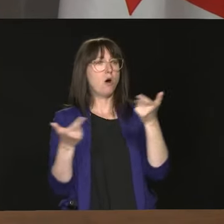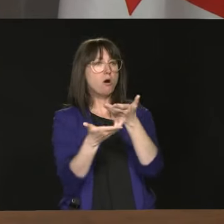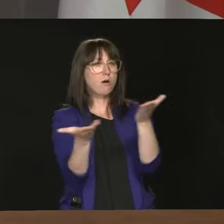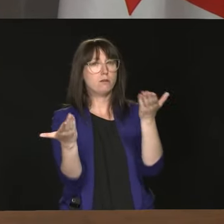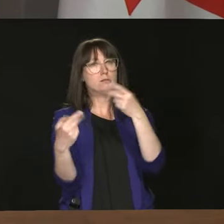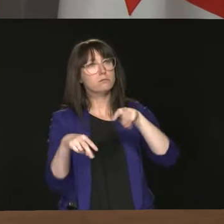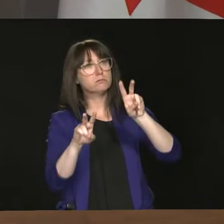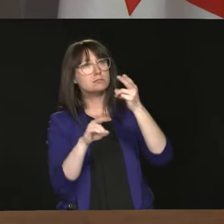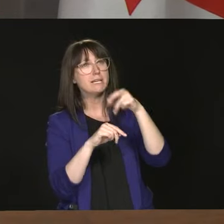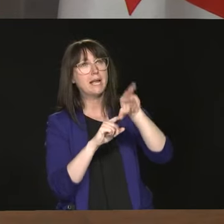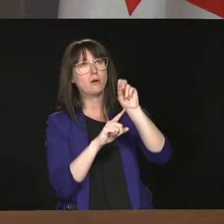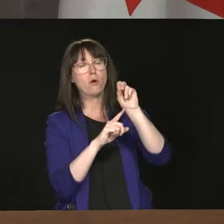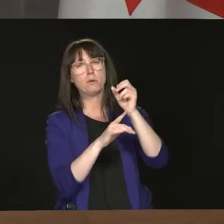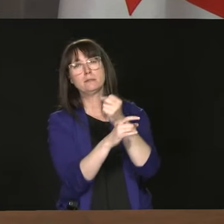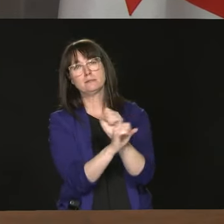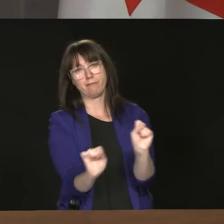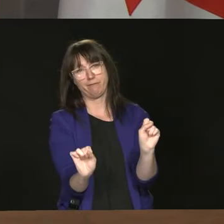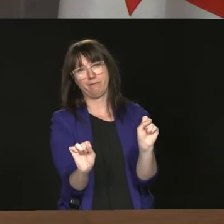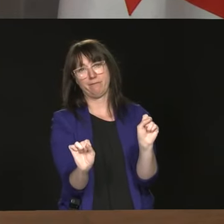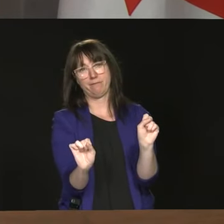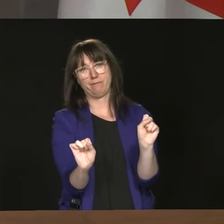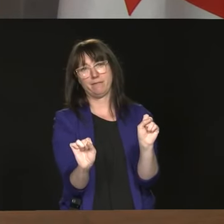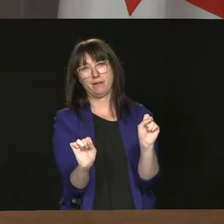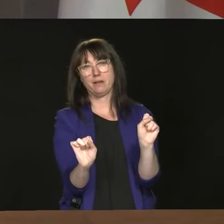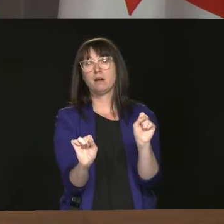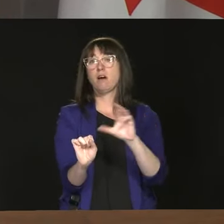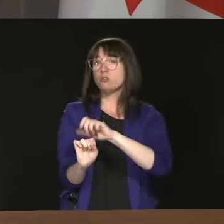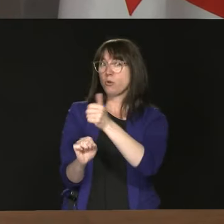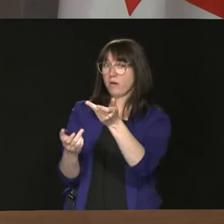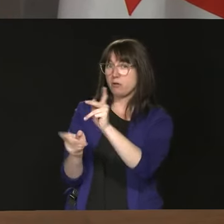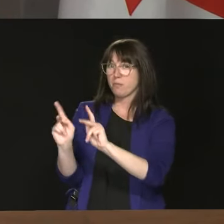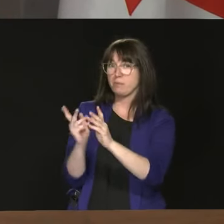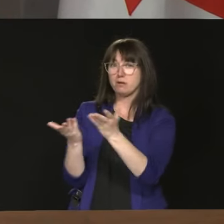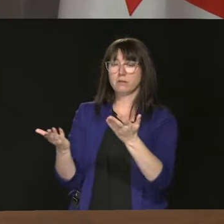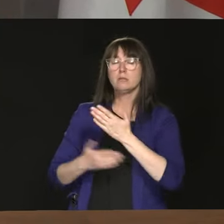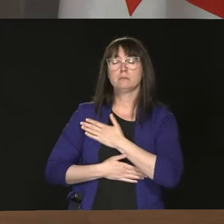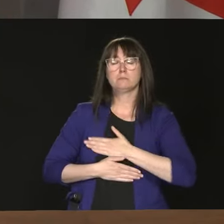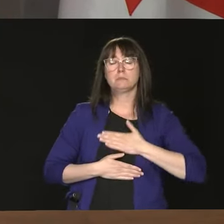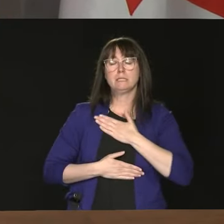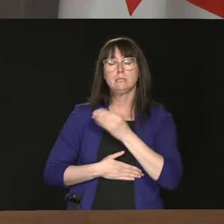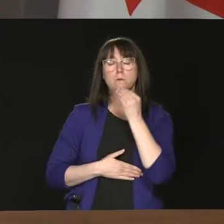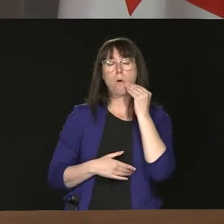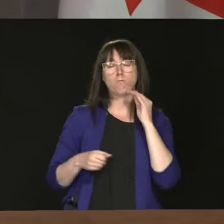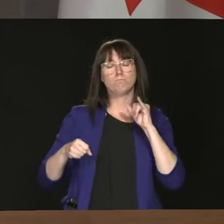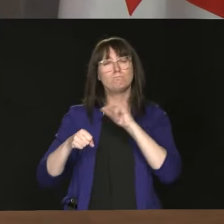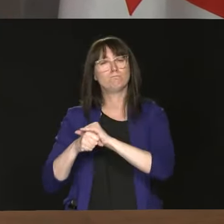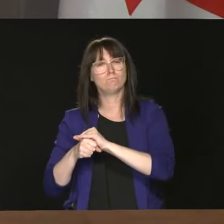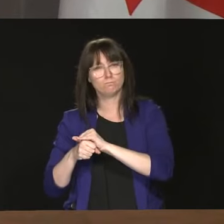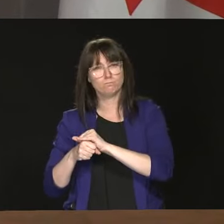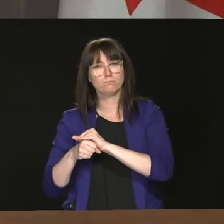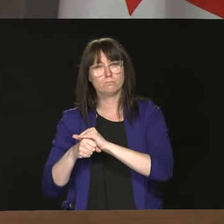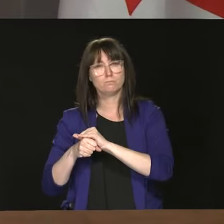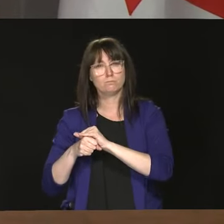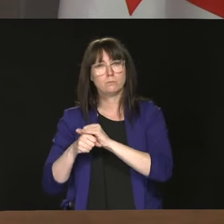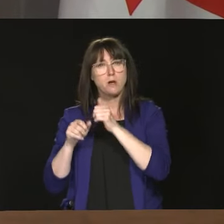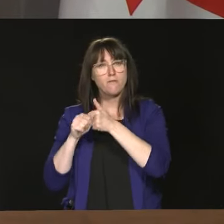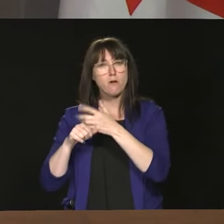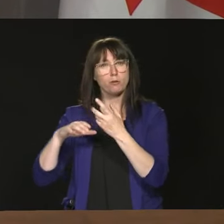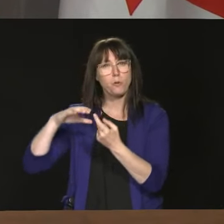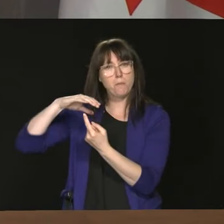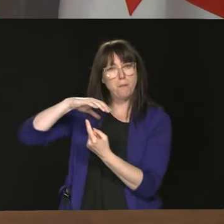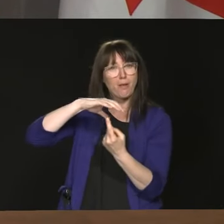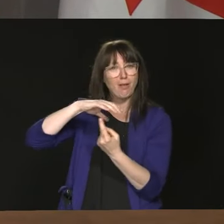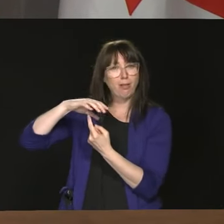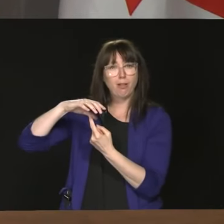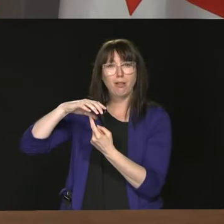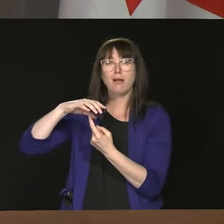je vous en prie, To everyone restez else, à la maison. please stay Et at tout en restant dans votre And bulle, staying within your serrez bubble, vos êtres chers give a dans hug vos to your bras. loved ones.